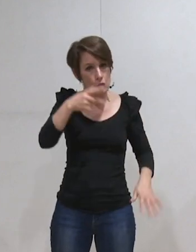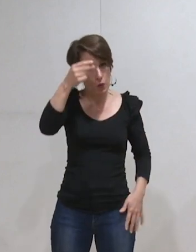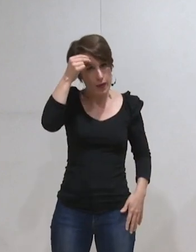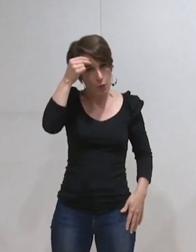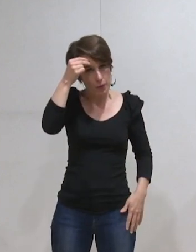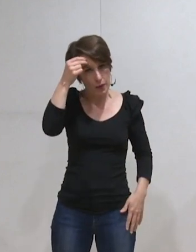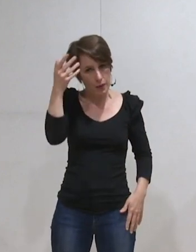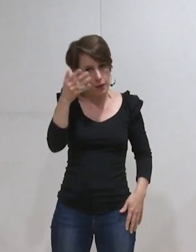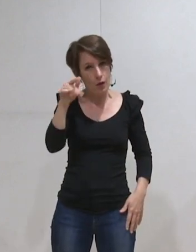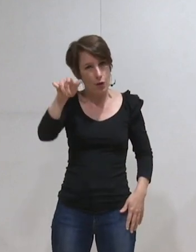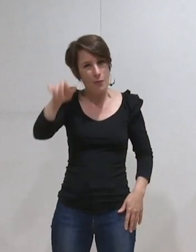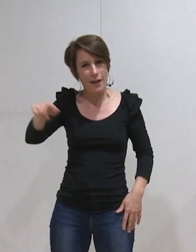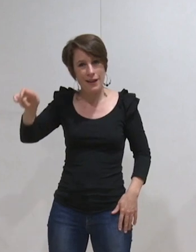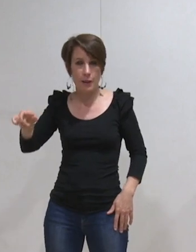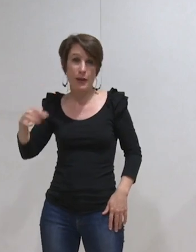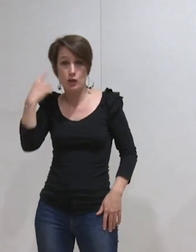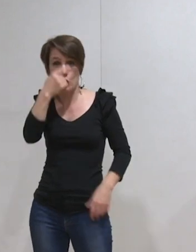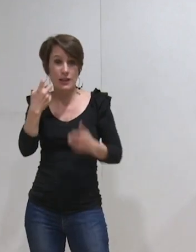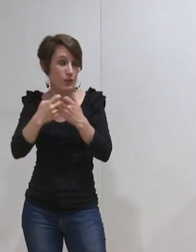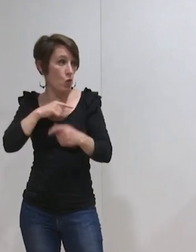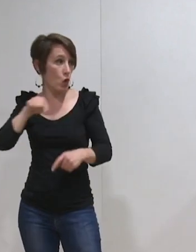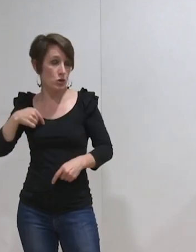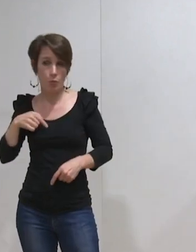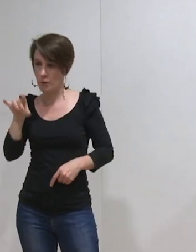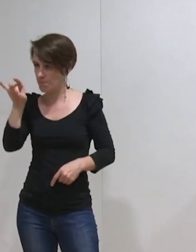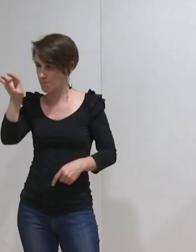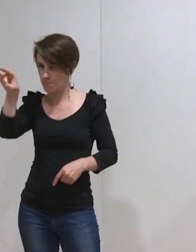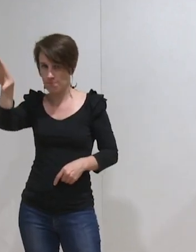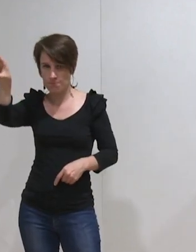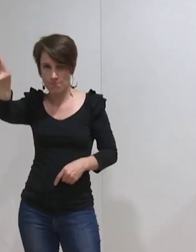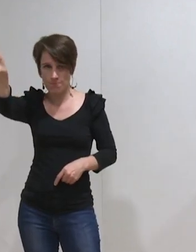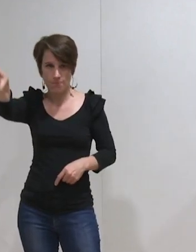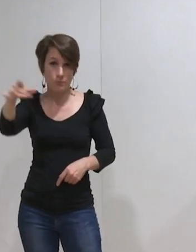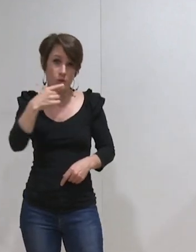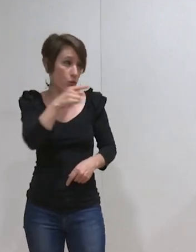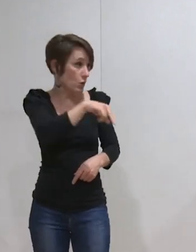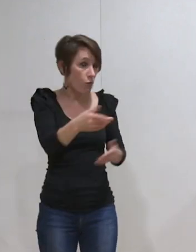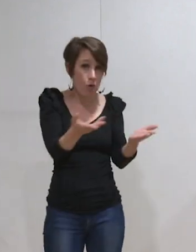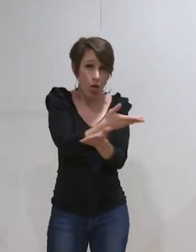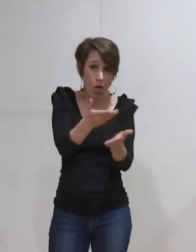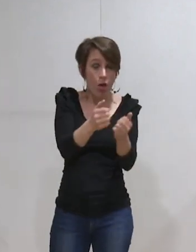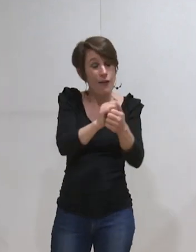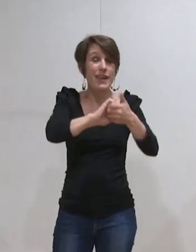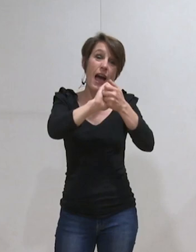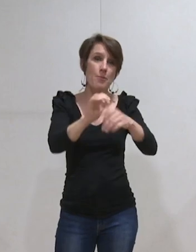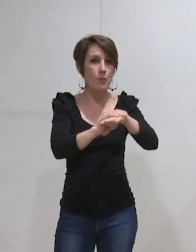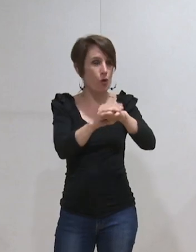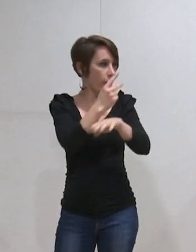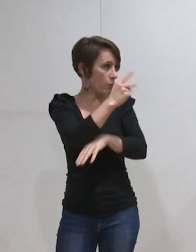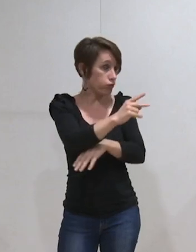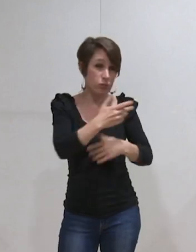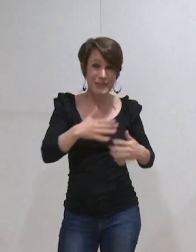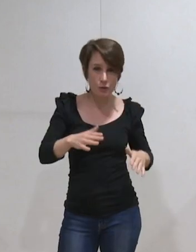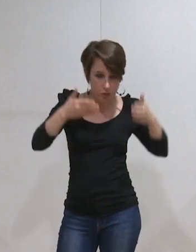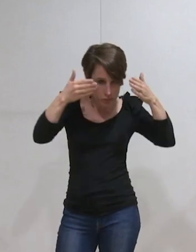priés dans cette discussion voilà donc en fait vous discutez avec vos propres amis politique voilà ou alors